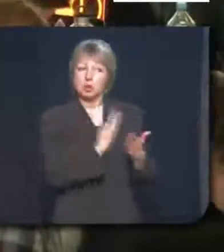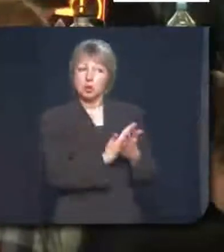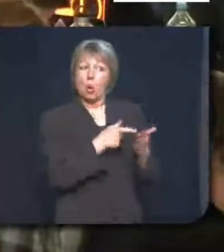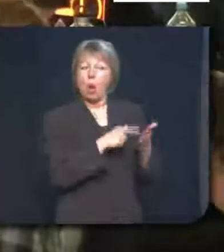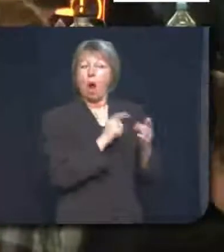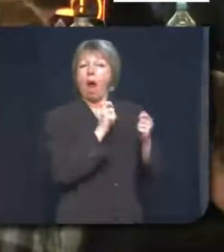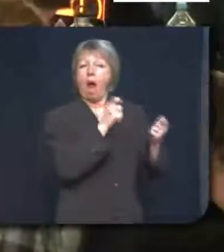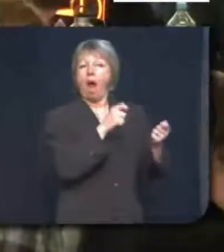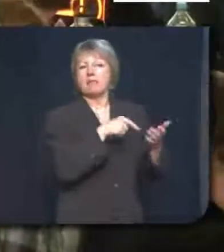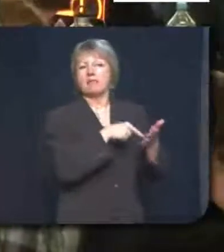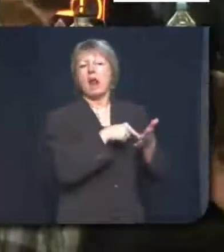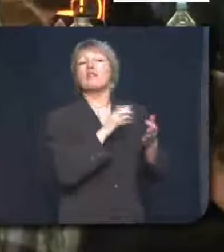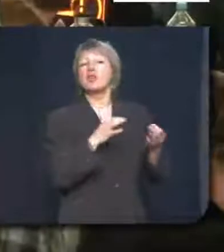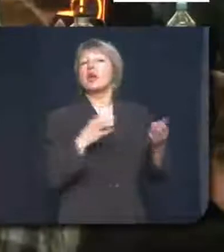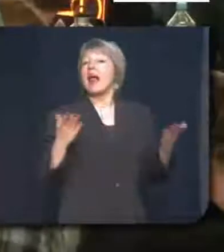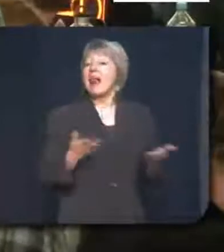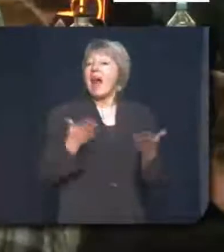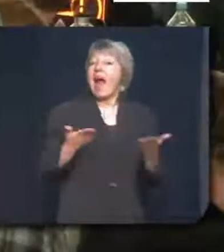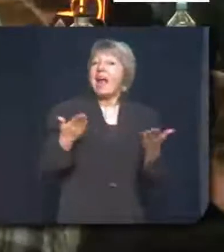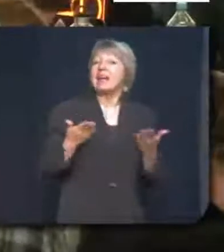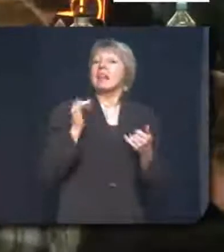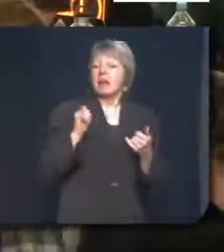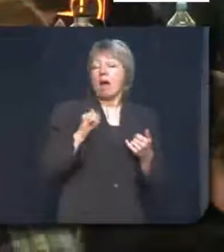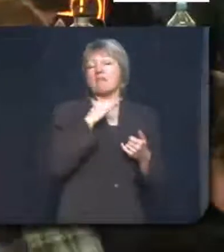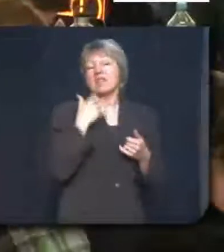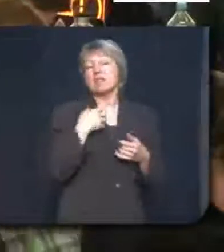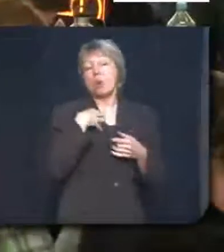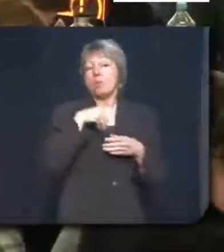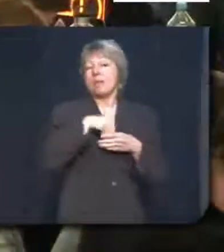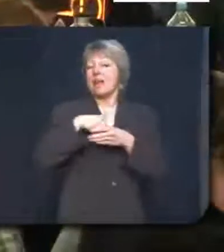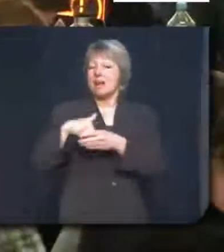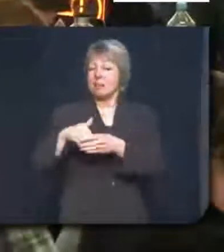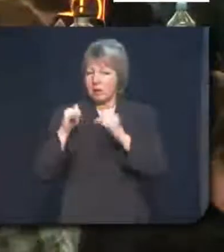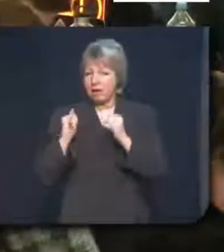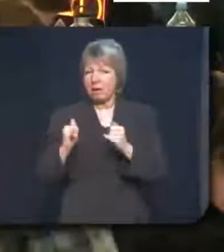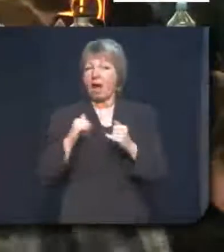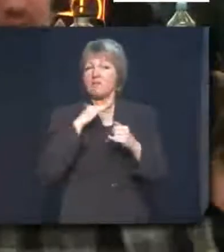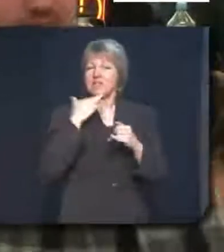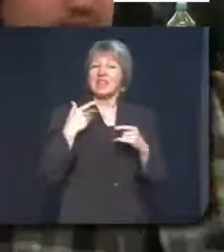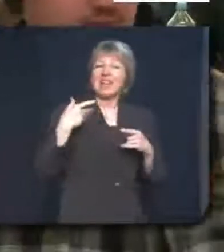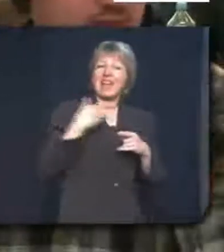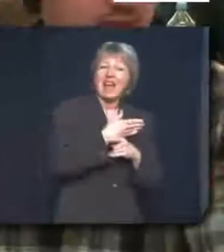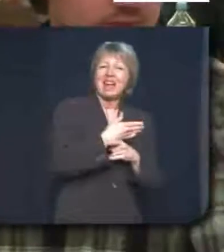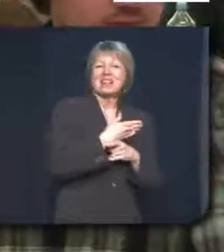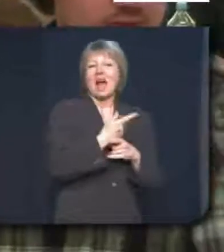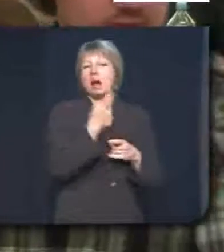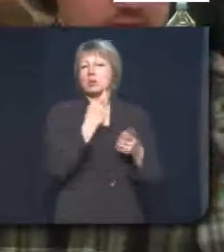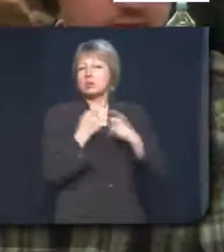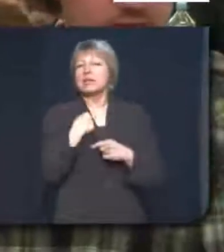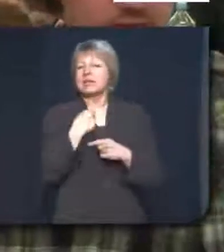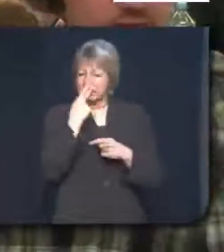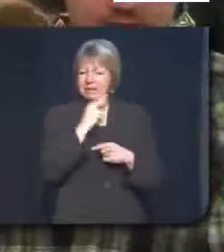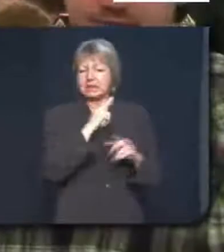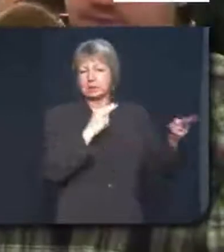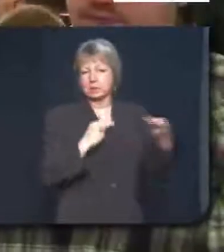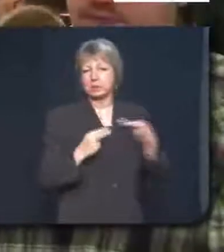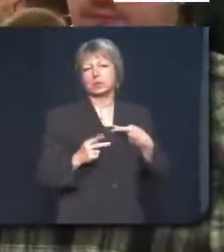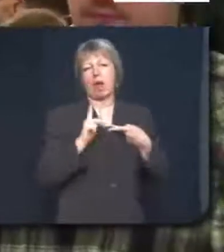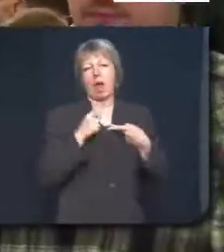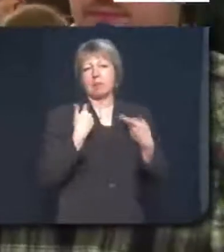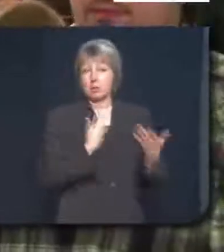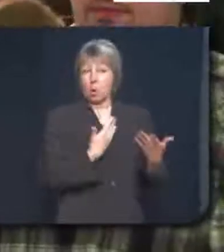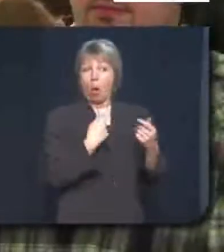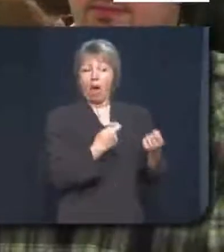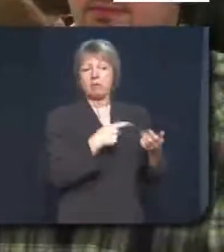gut also für Erweiterung ja es gibt viele Probleme gegen Ausländer hier das sehe ich genauso aber für diesen Antrag